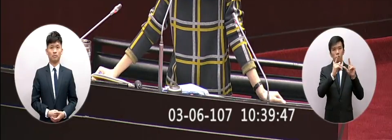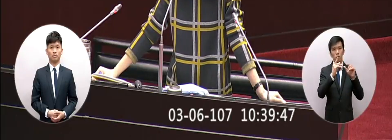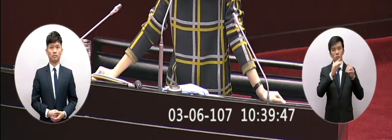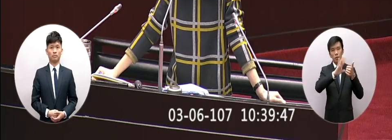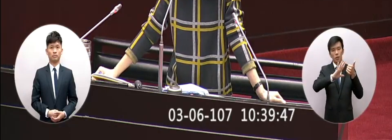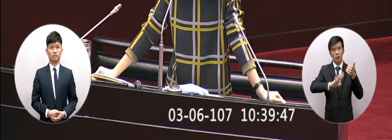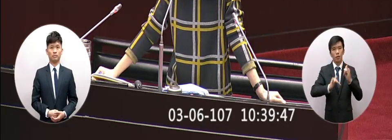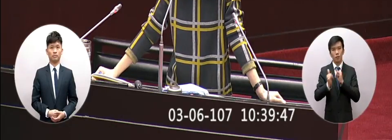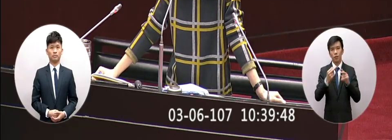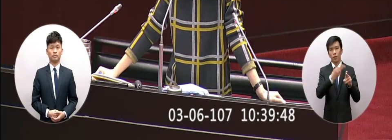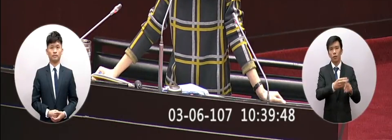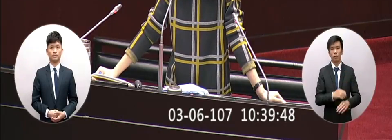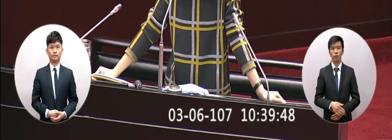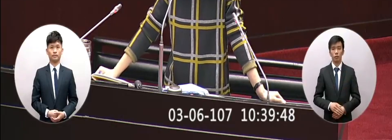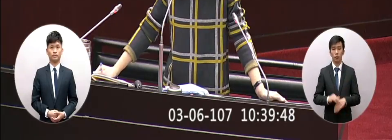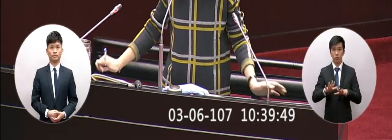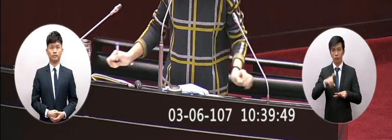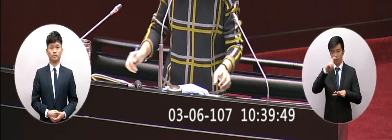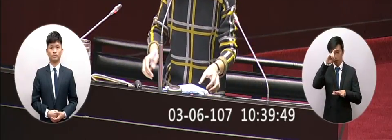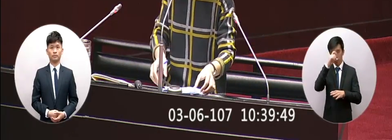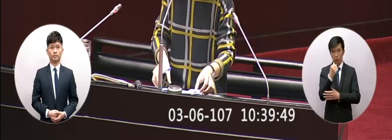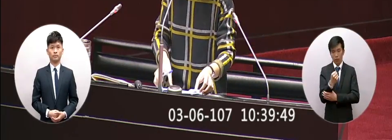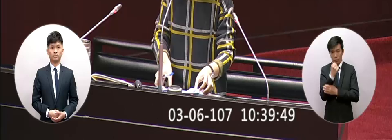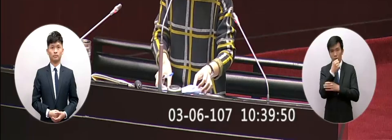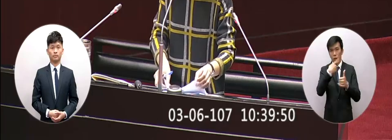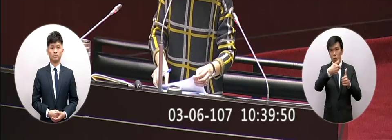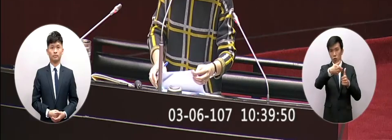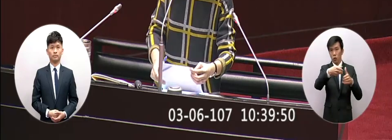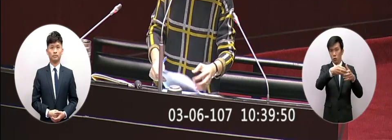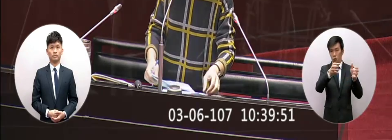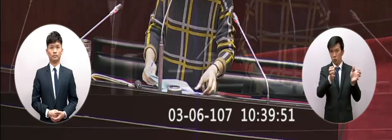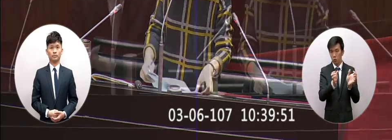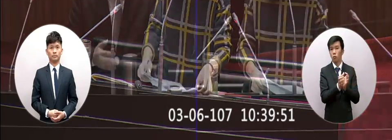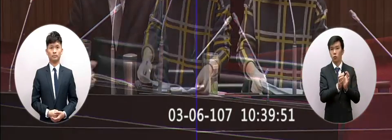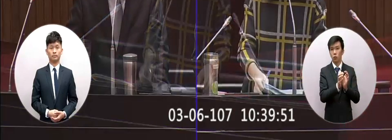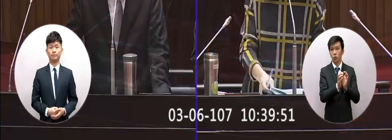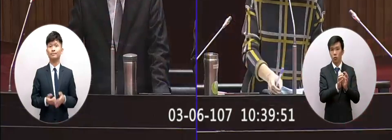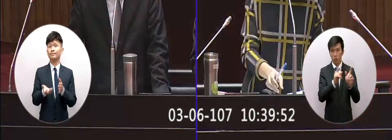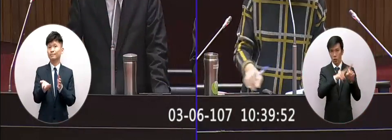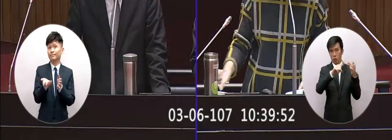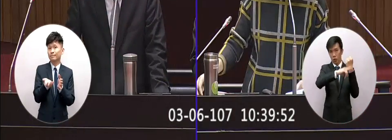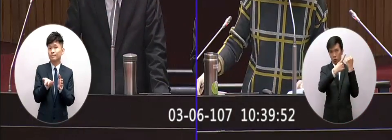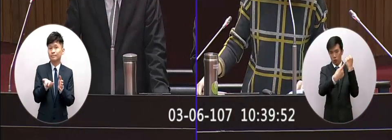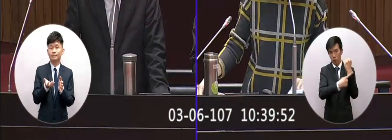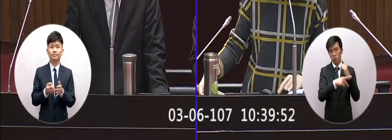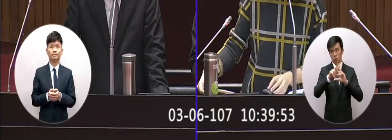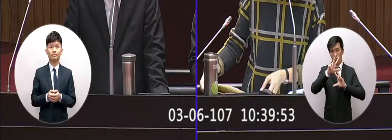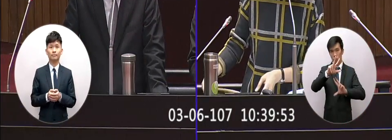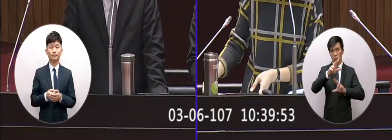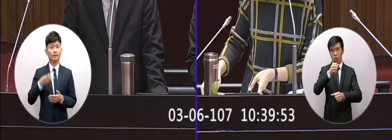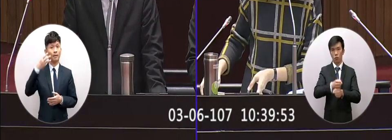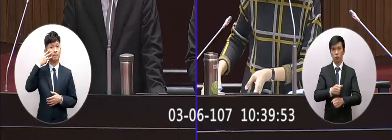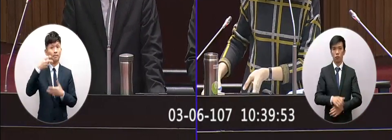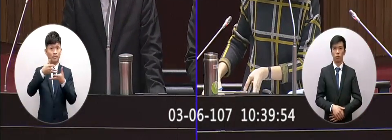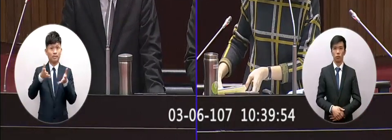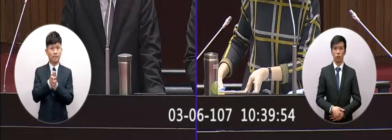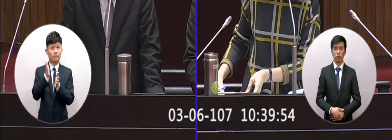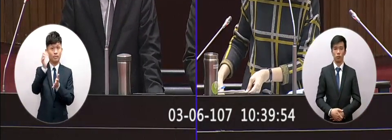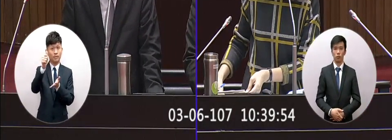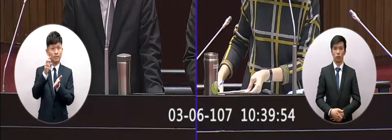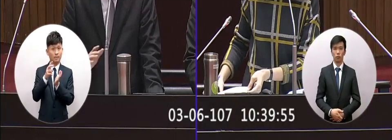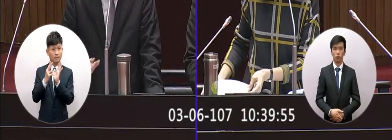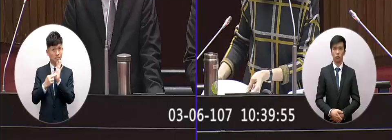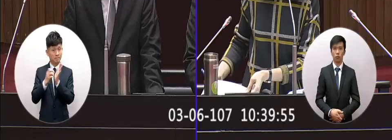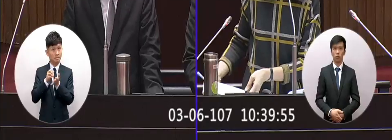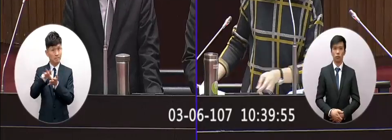上面哦，要力挺教育部依法行政这部分。院长， 是刚刚潘部长跟你报告了，基本上